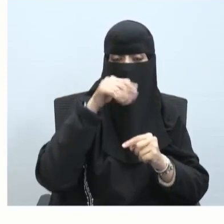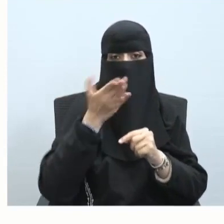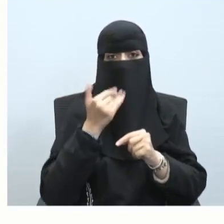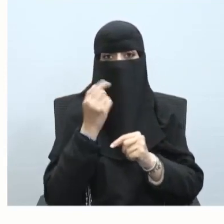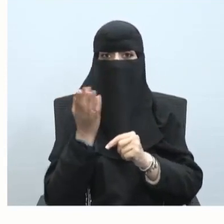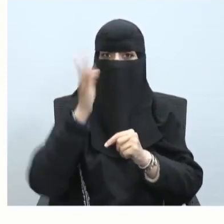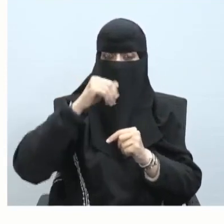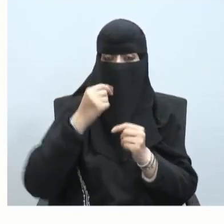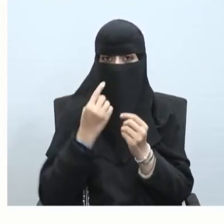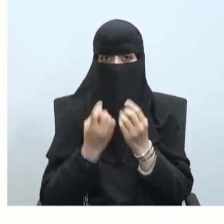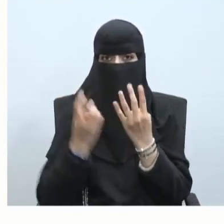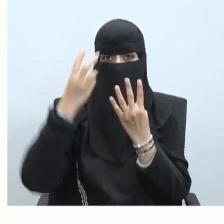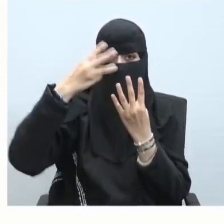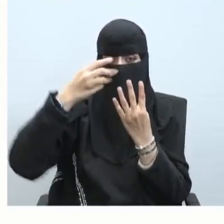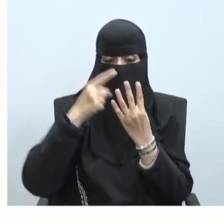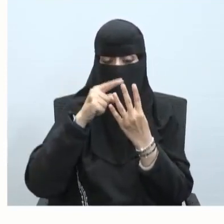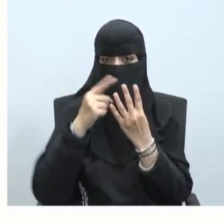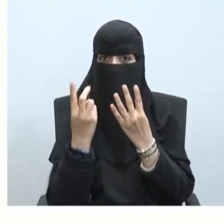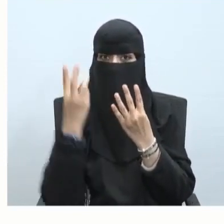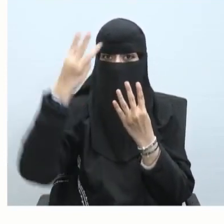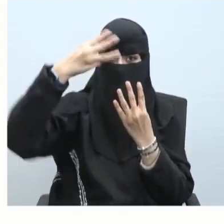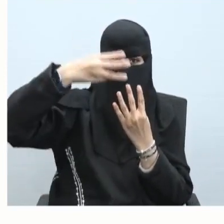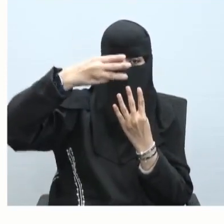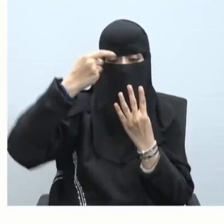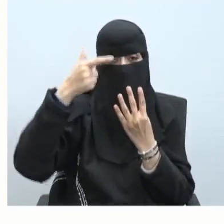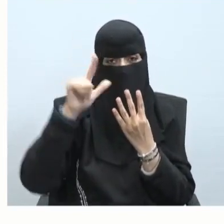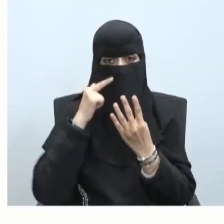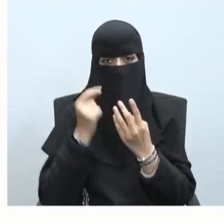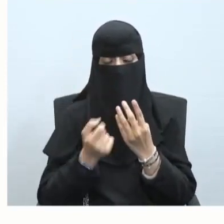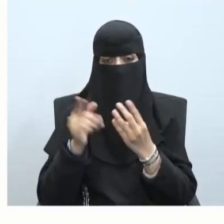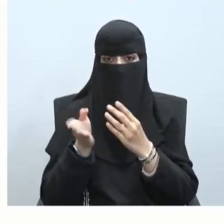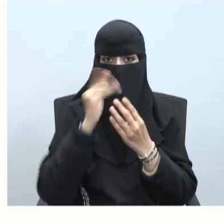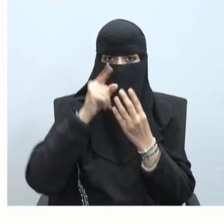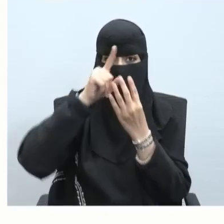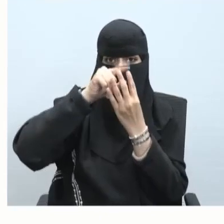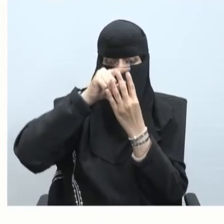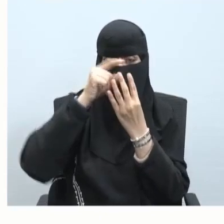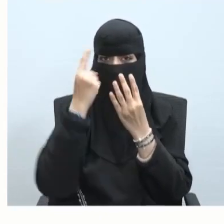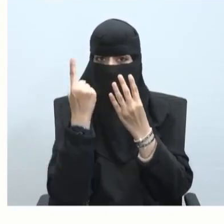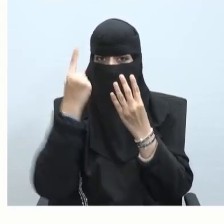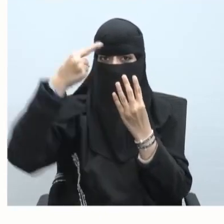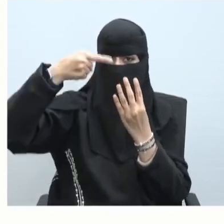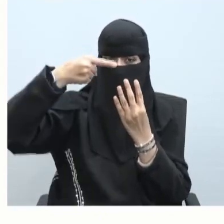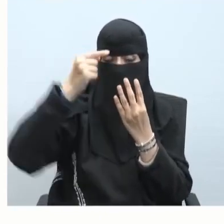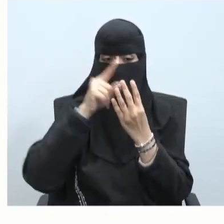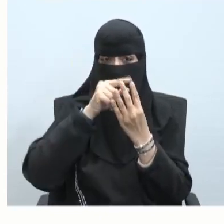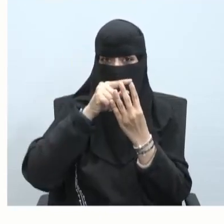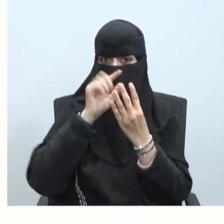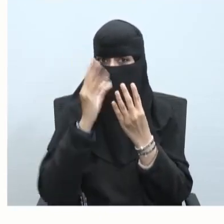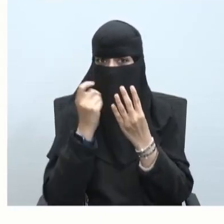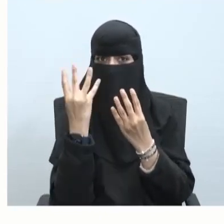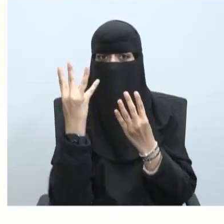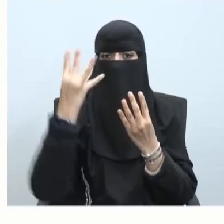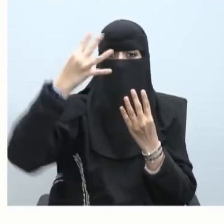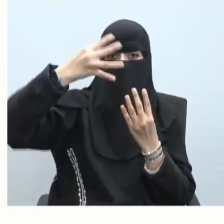ثلاثون اذا نكتب هنا 30 بهذا الشكل طيب بعد الثلاثون ماذا ياتي يا ابطال